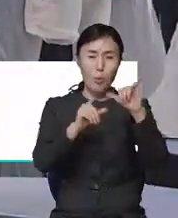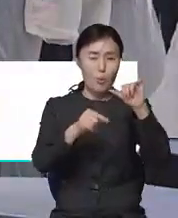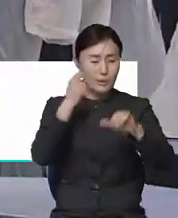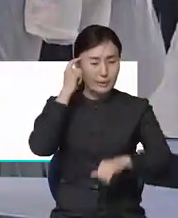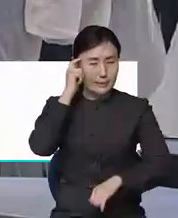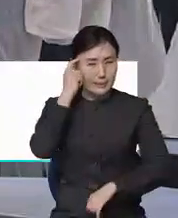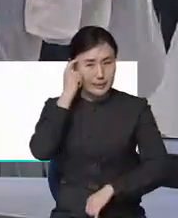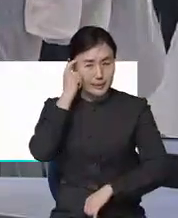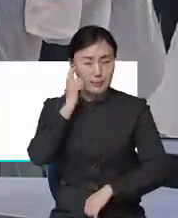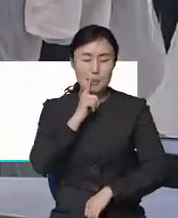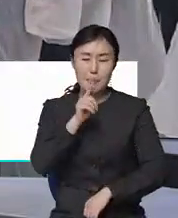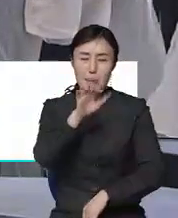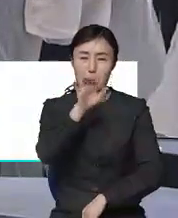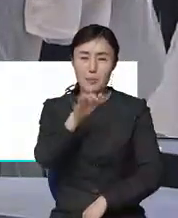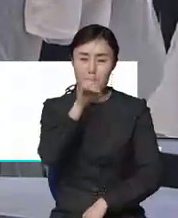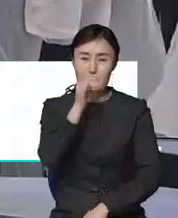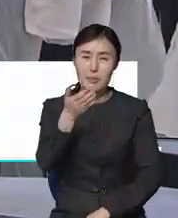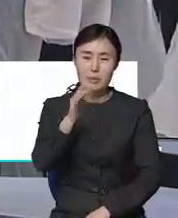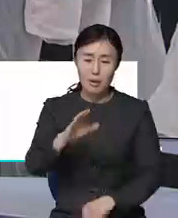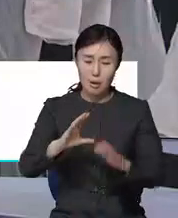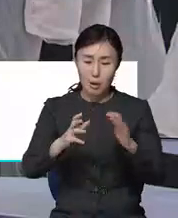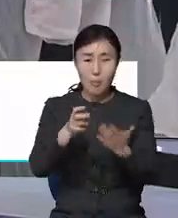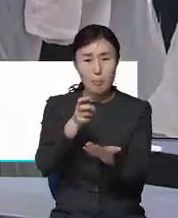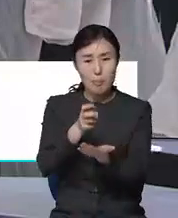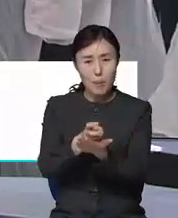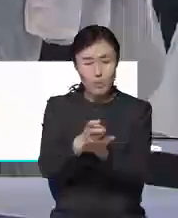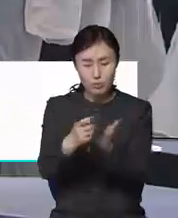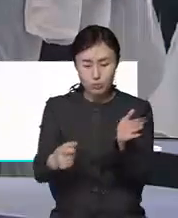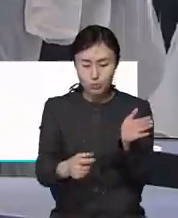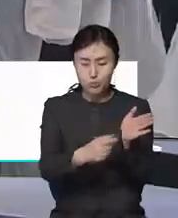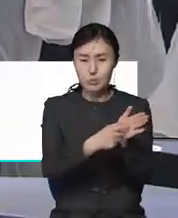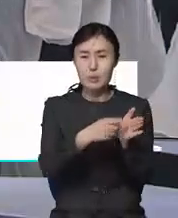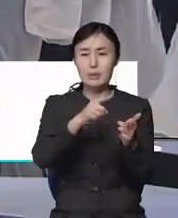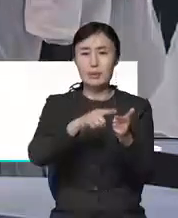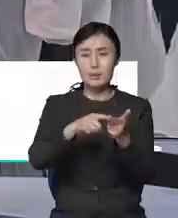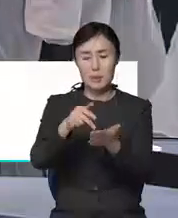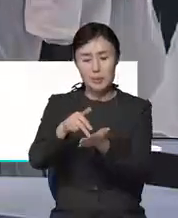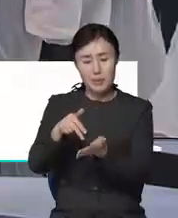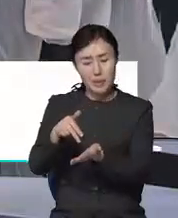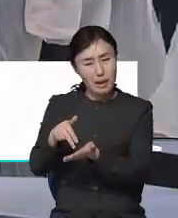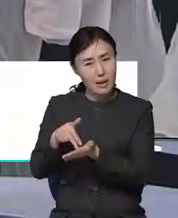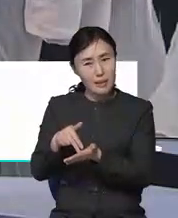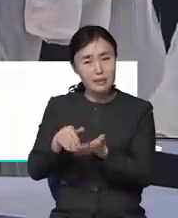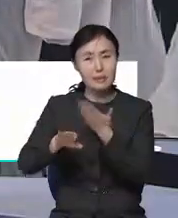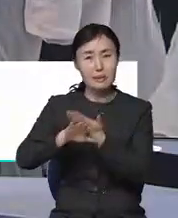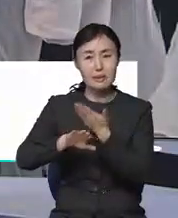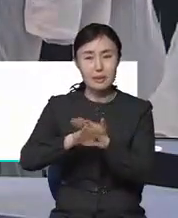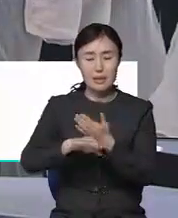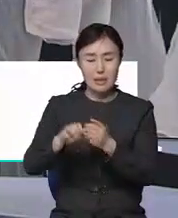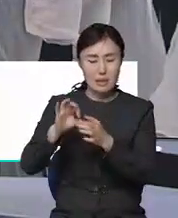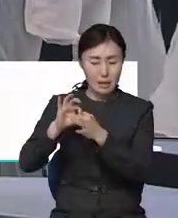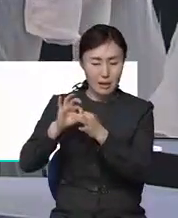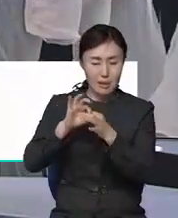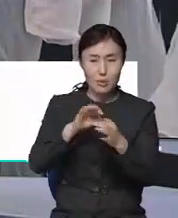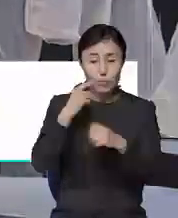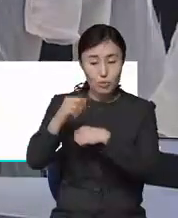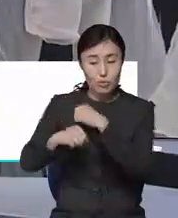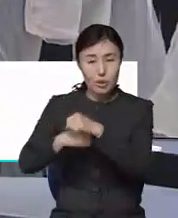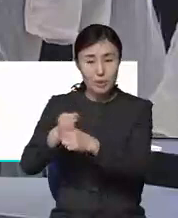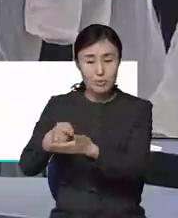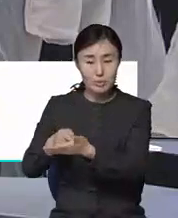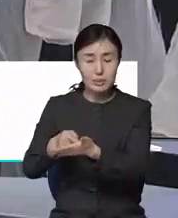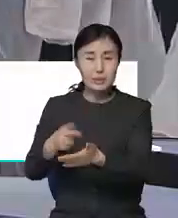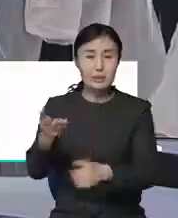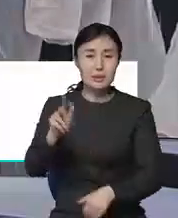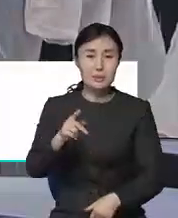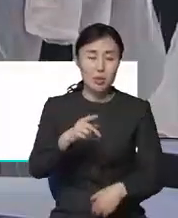강조하면서도 5.18 정신의 헌법 전문 수록을 놓고는 의견이 갈렸습니다. 민주당은 원포인트 개헌을 거듭 요청했지만